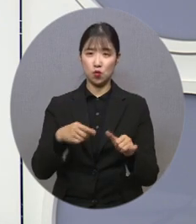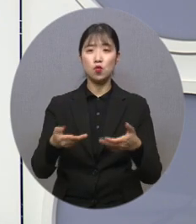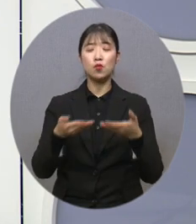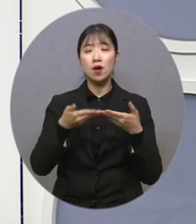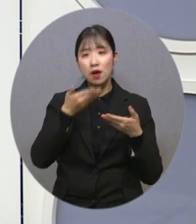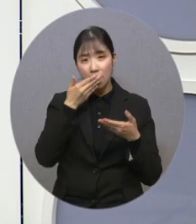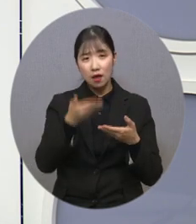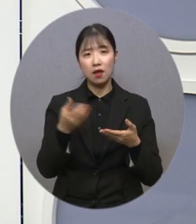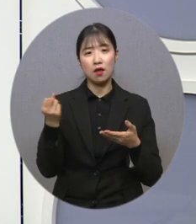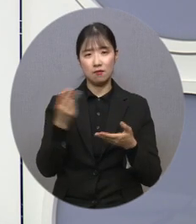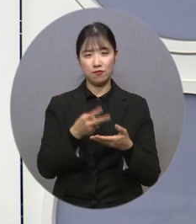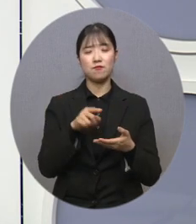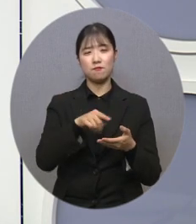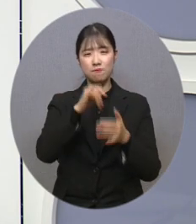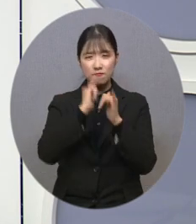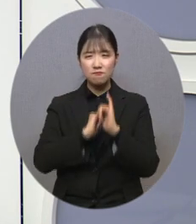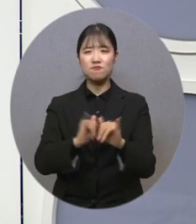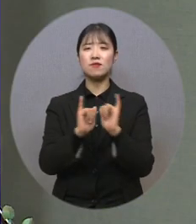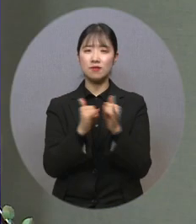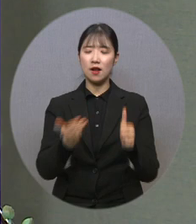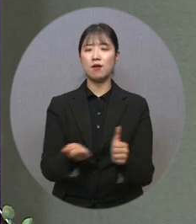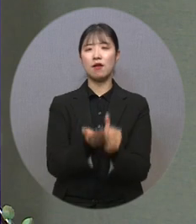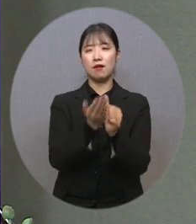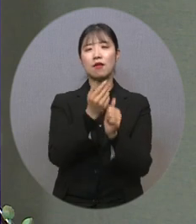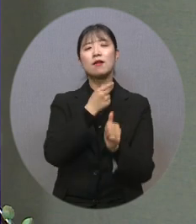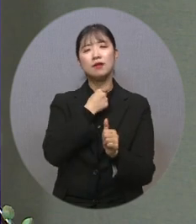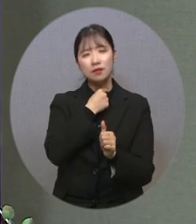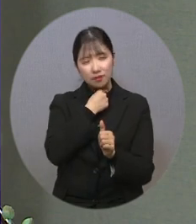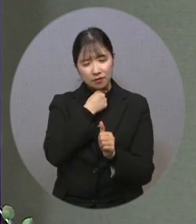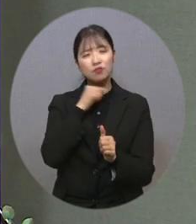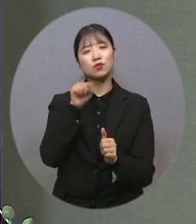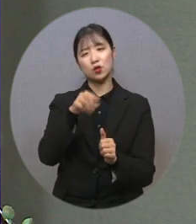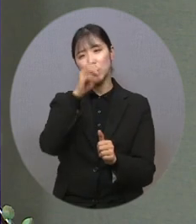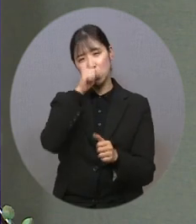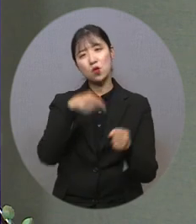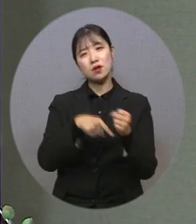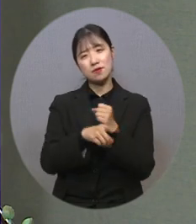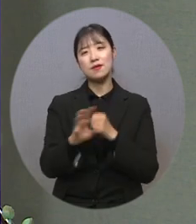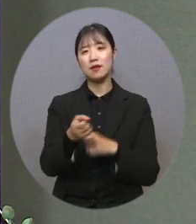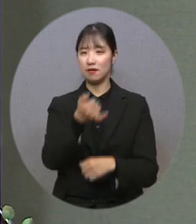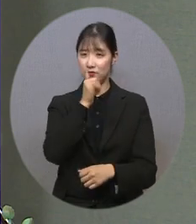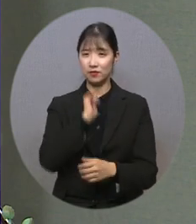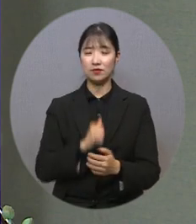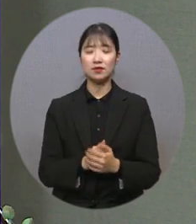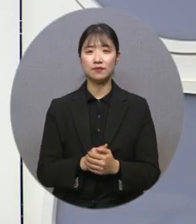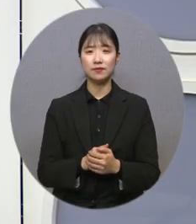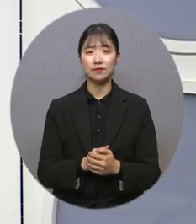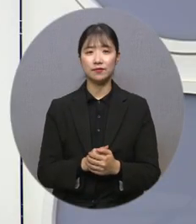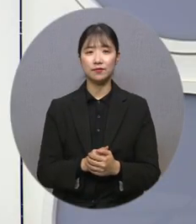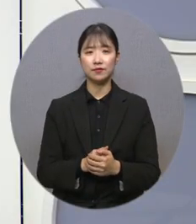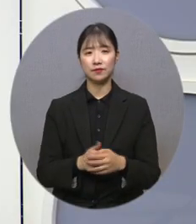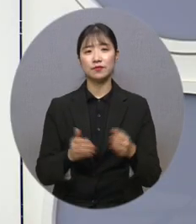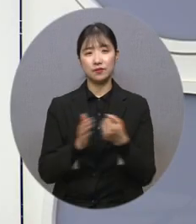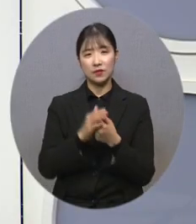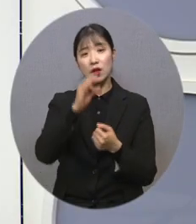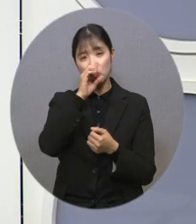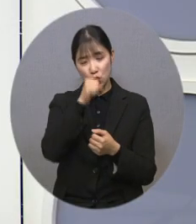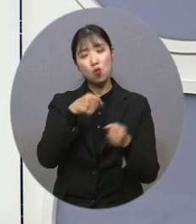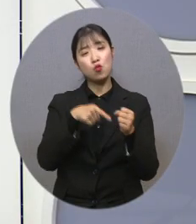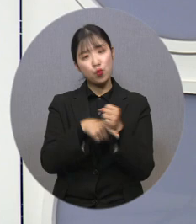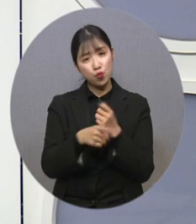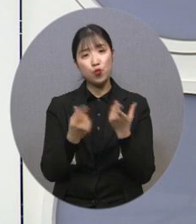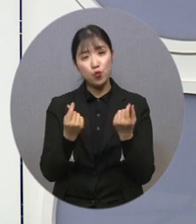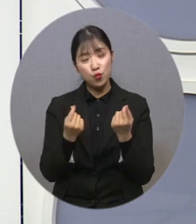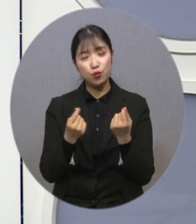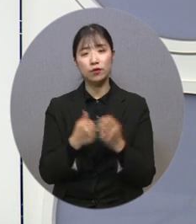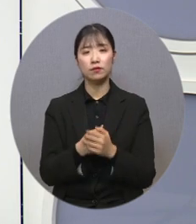수 있고 또 인재가 양성될 수 있게 하자 하는 그런 좋은 취지를 갖고 계셨어요. 아. 그건 굉장히 좋은 뜻이라고 생각하고요.